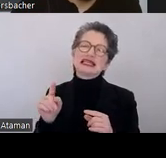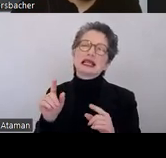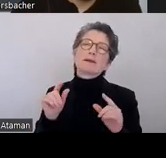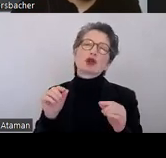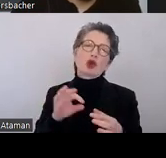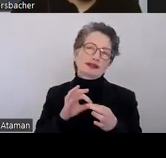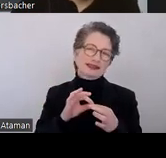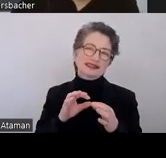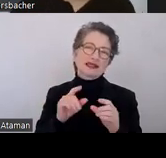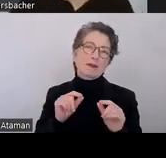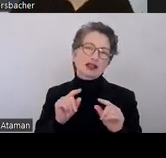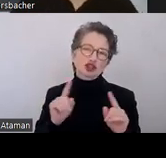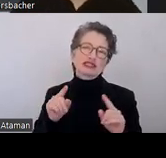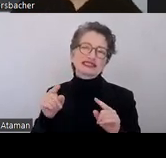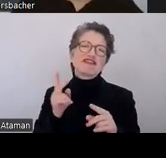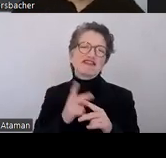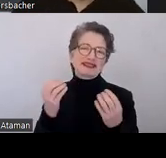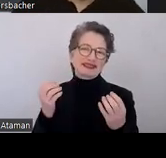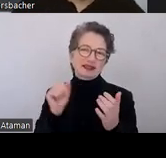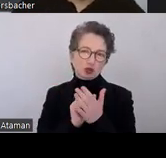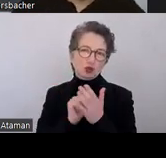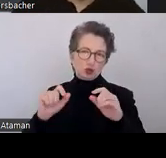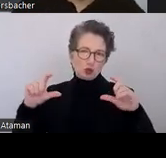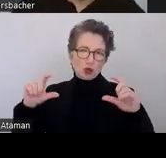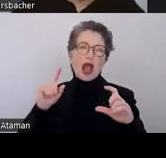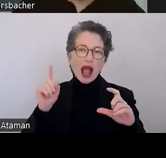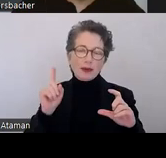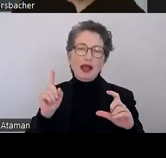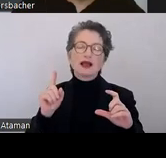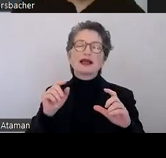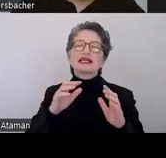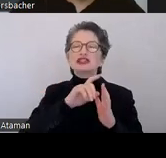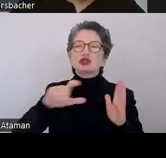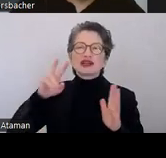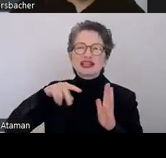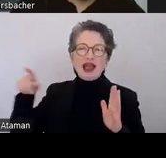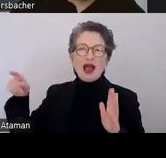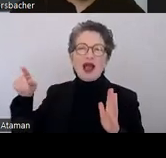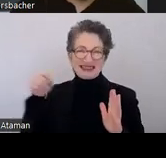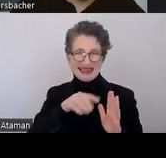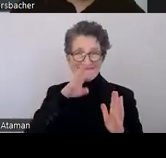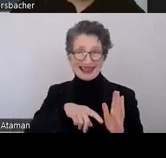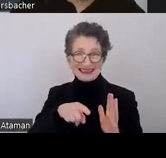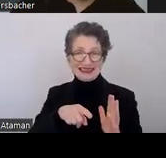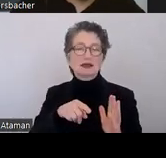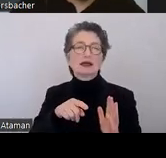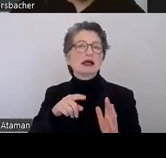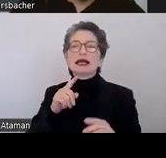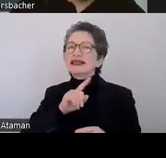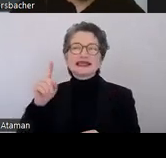fett gedruckt. Aber es wäre jetzt zum Beispiel der Screenreader, für den wäre der Text eben nicht fett